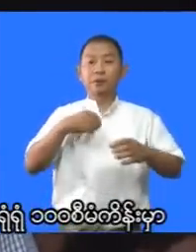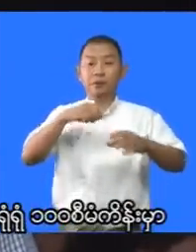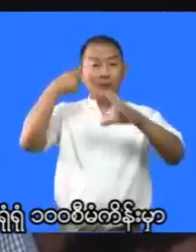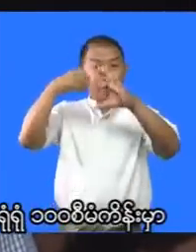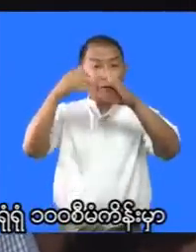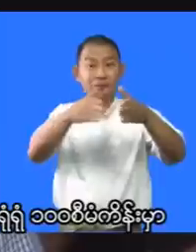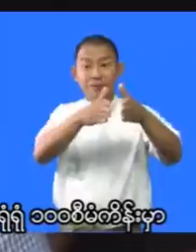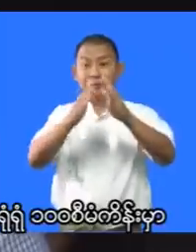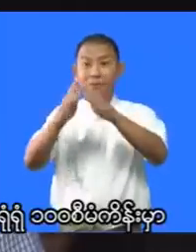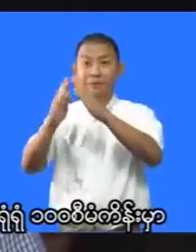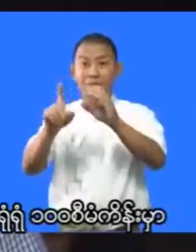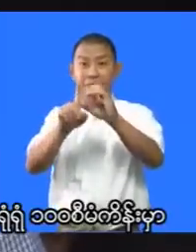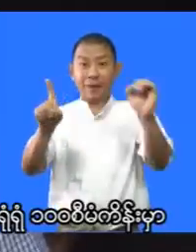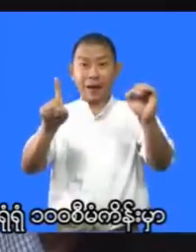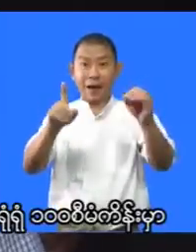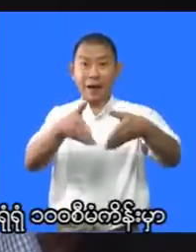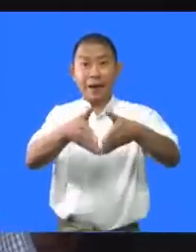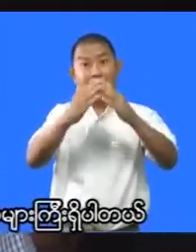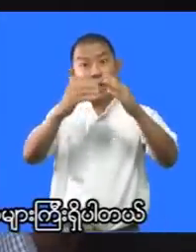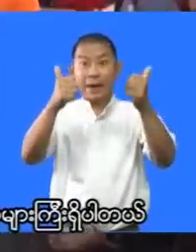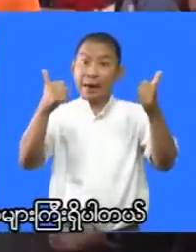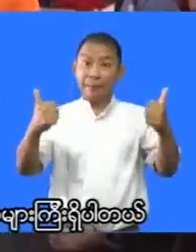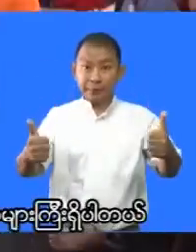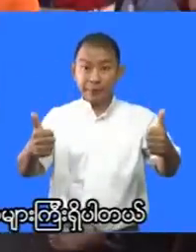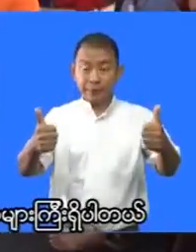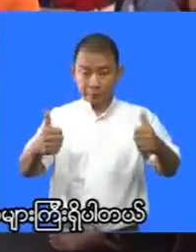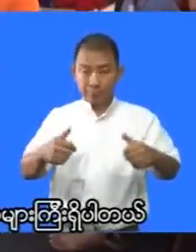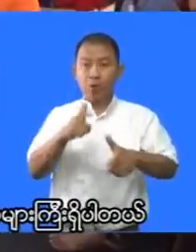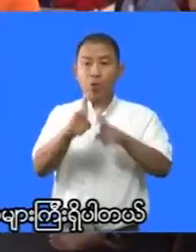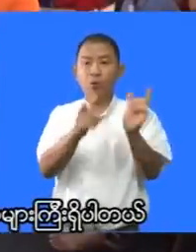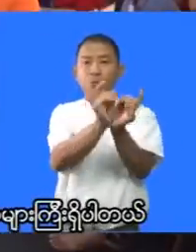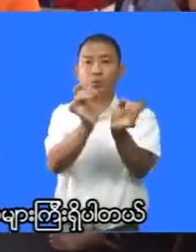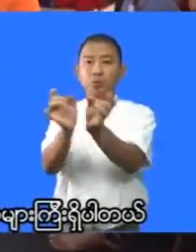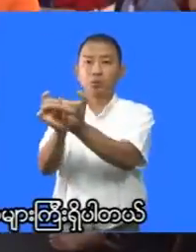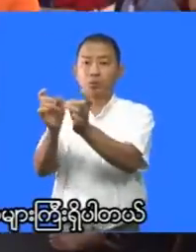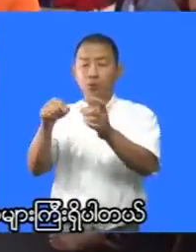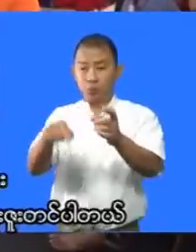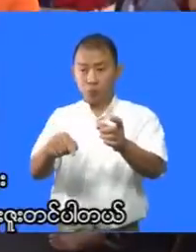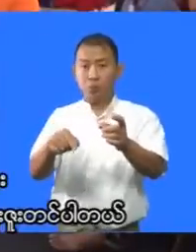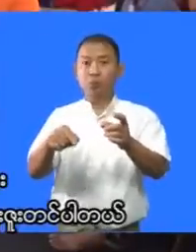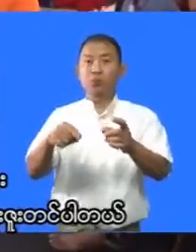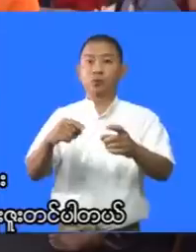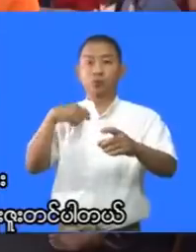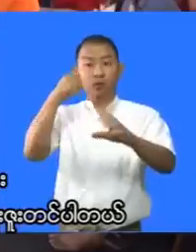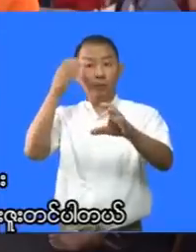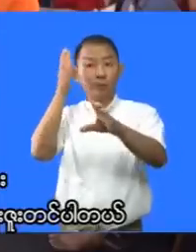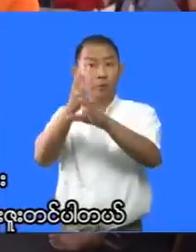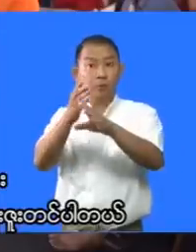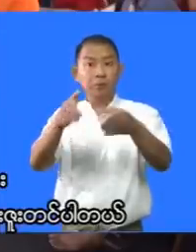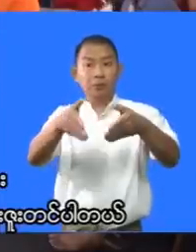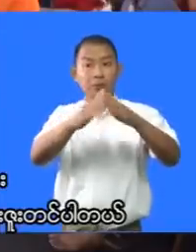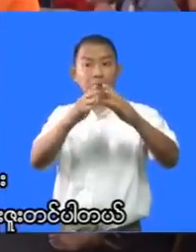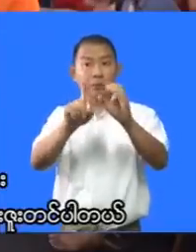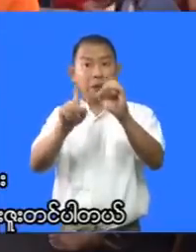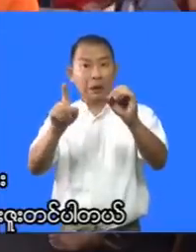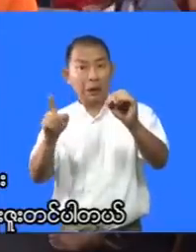တော့ကြားရပါတယ်ပေါ့နော်ဆိုတော့အဲရုပ်ရှင်ုံတရားစီမံကိန်းမှာတိုင်းသားဘာသာစကားပြောနေရိုက်နေတဲ့ကားတွေလည်းအများကြီးပဲရှိတယ်ပေါ့နော်ဒီ main ဒီပင်မရင်စီကြောင်ပင်မရုပ်ရှ